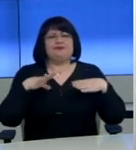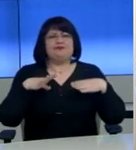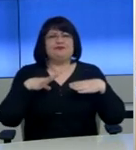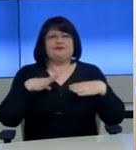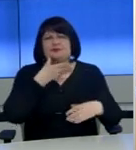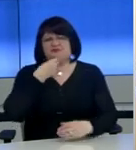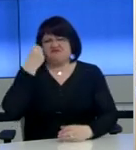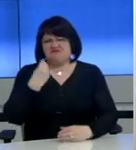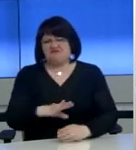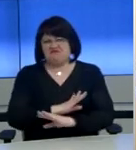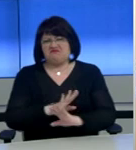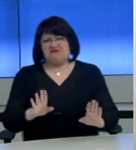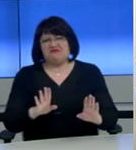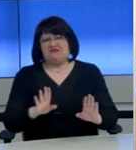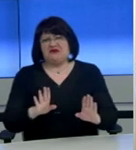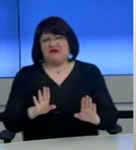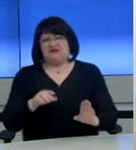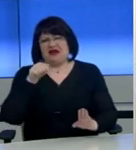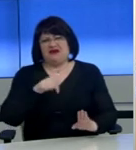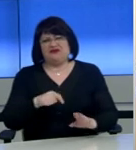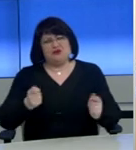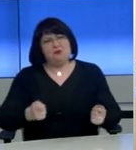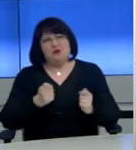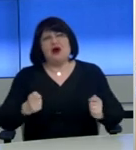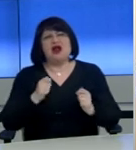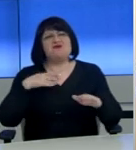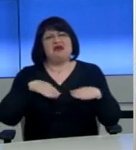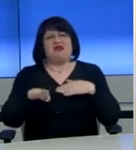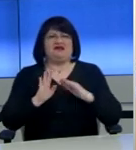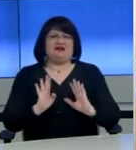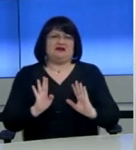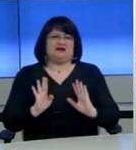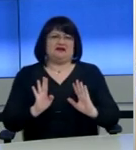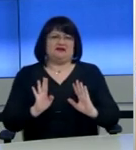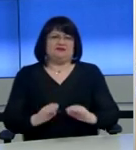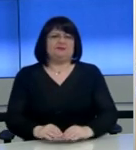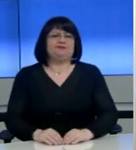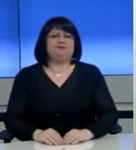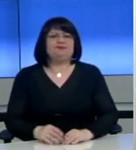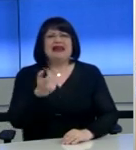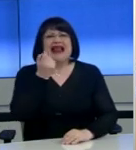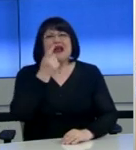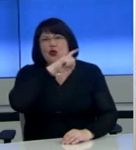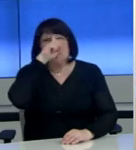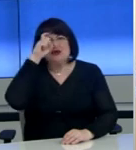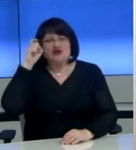χυδαίο αντιπερισπασμό, από ό,τι φαίνεται προέκυψαν κάποιες μικρές